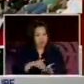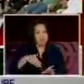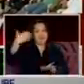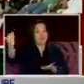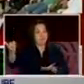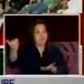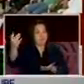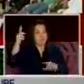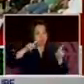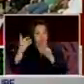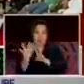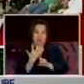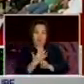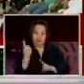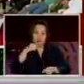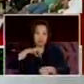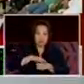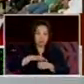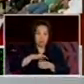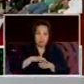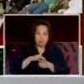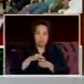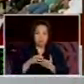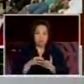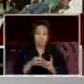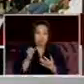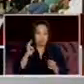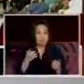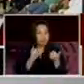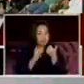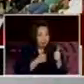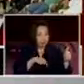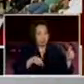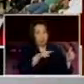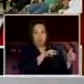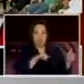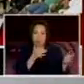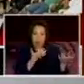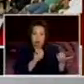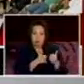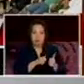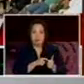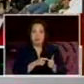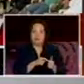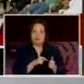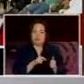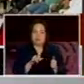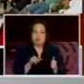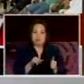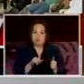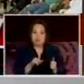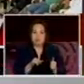masa na nakakarami sa ating bansa and we follow the rule of the majority sa kabataan, sa pamantasan dahil they're